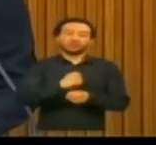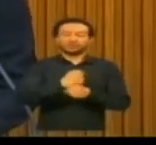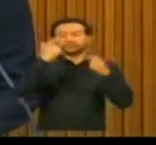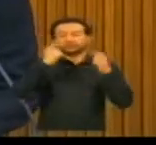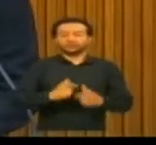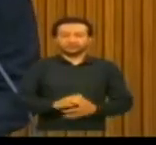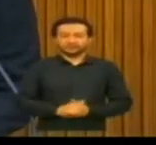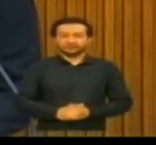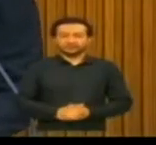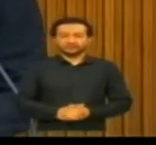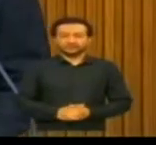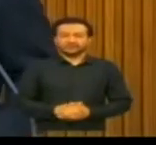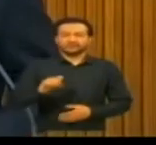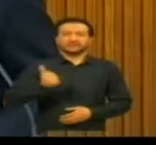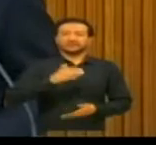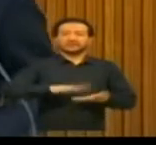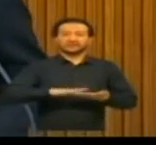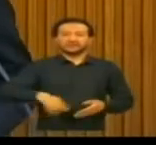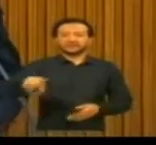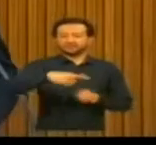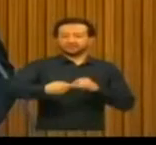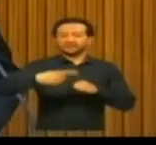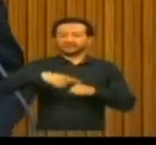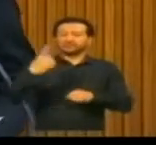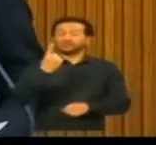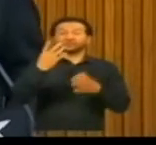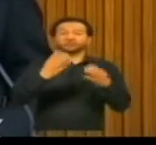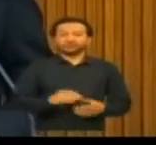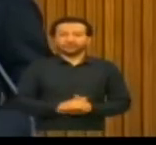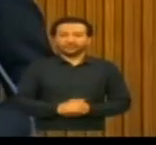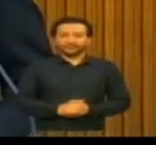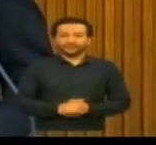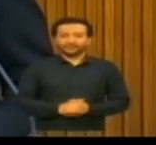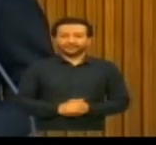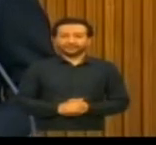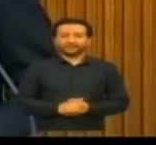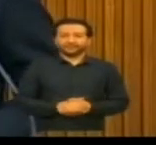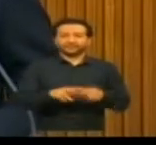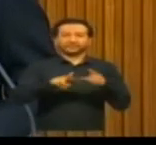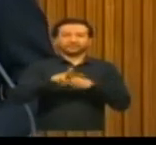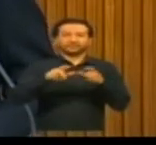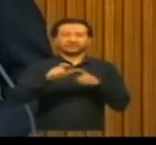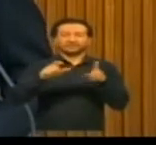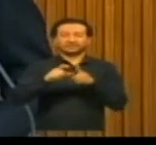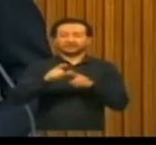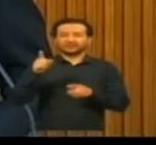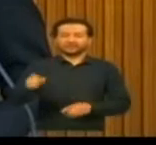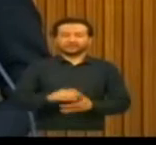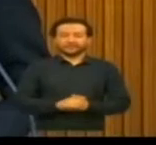borcudur. Değerli arkadaşlarım, geçen hafta bir şey daha oldu. Yavuz Selim Demirağ.